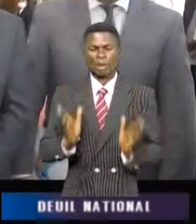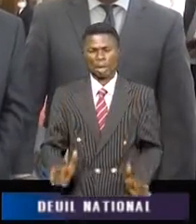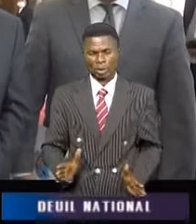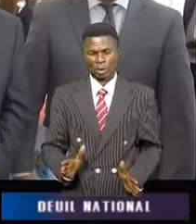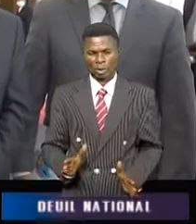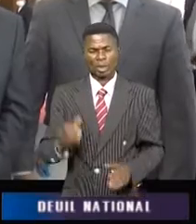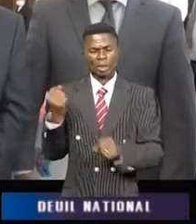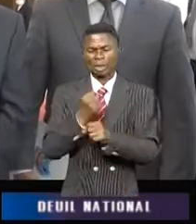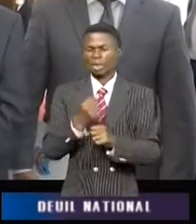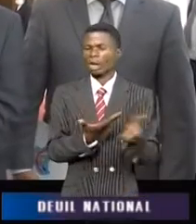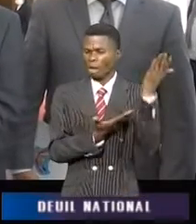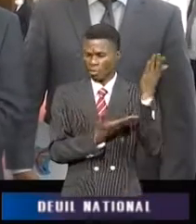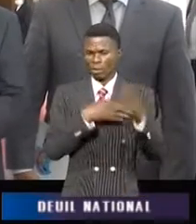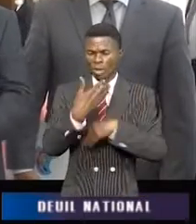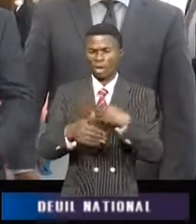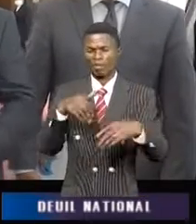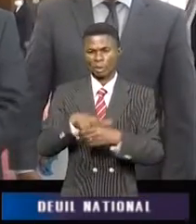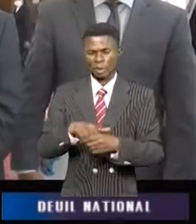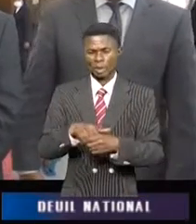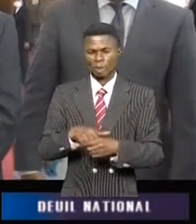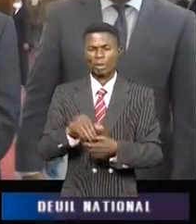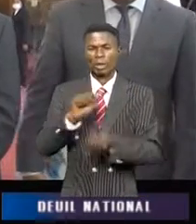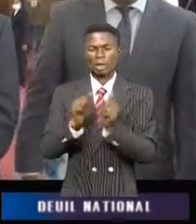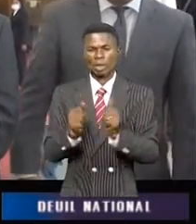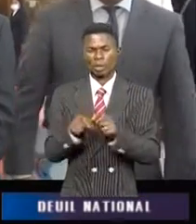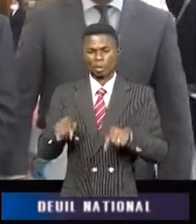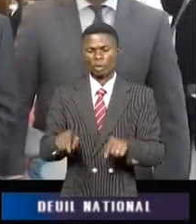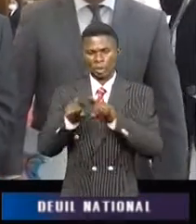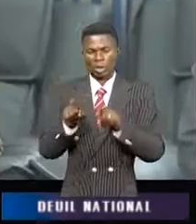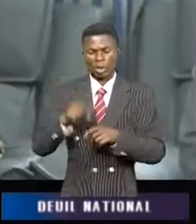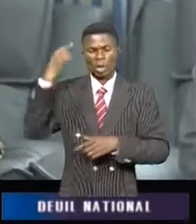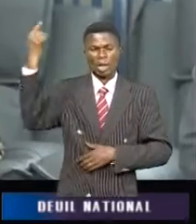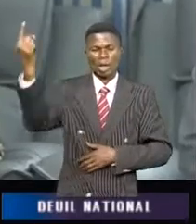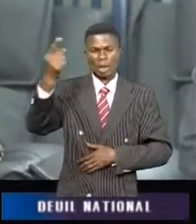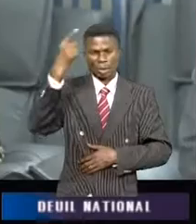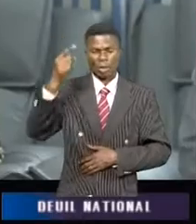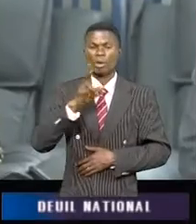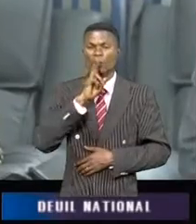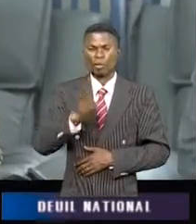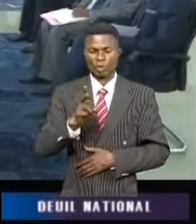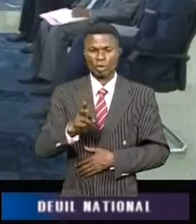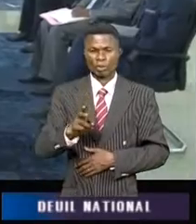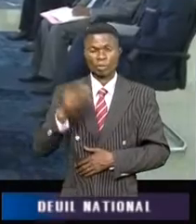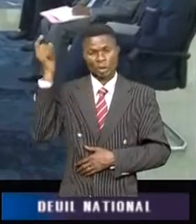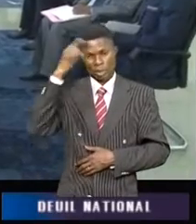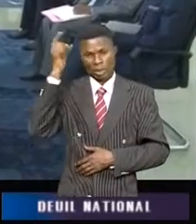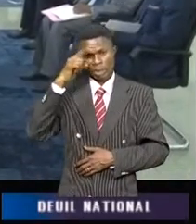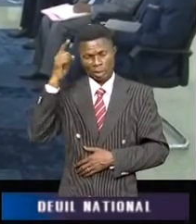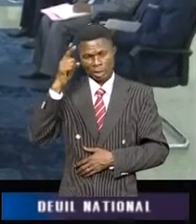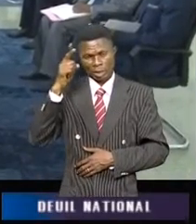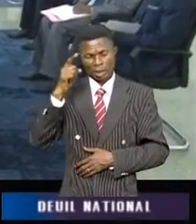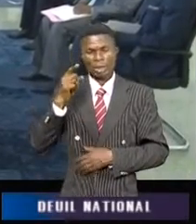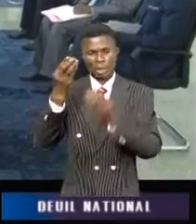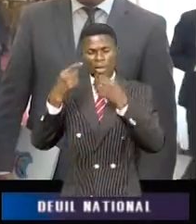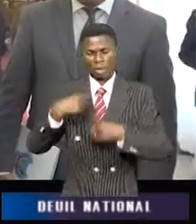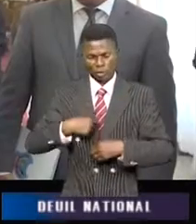un rôle très important à jouer, aussi bien dans le cadre local que dans le cadre international. Et évidemment, la sagesse dont il m'a fait part,